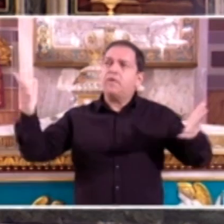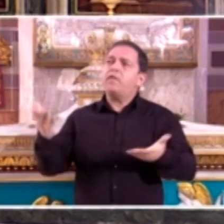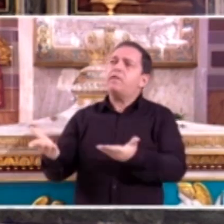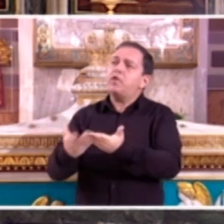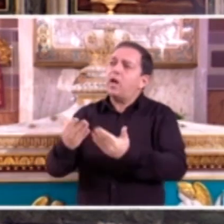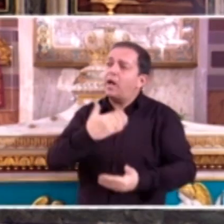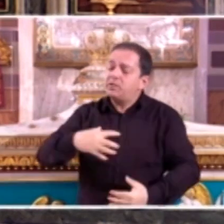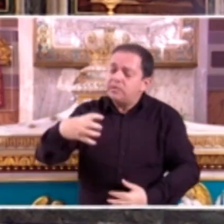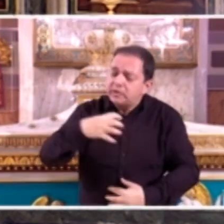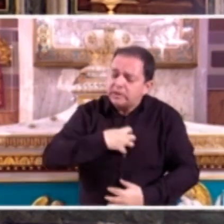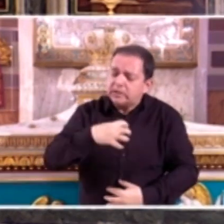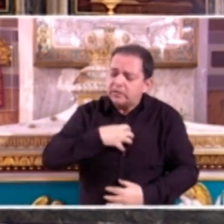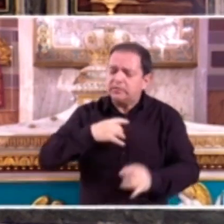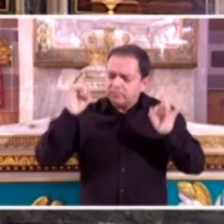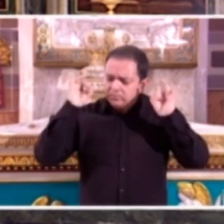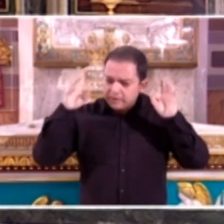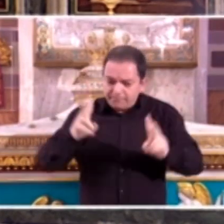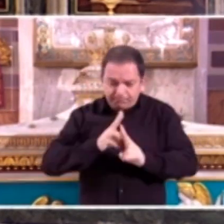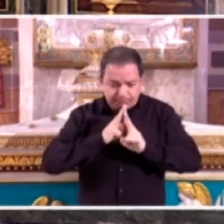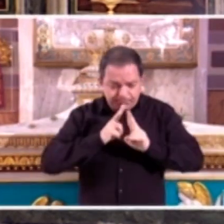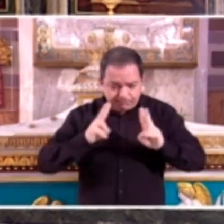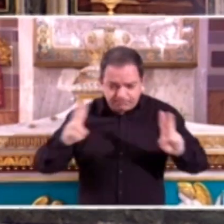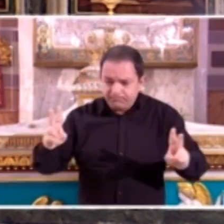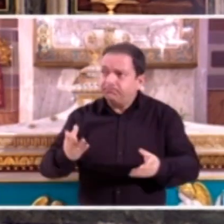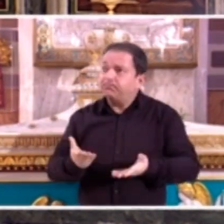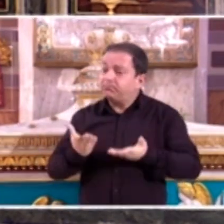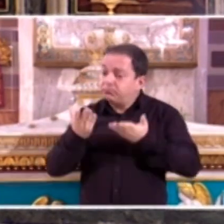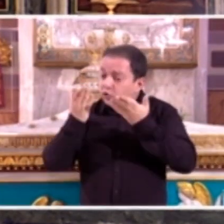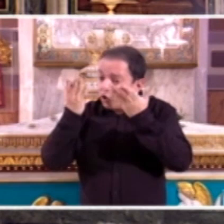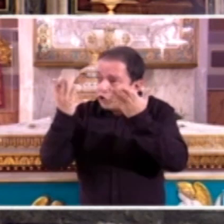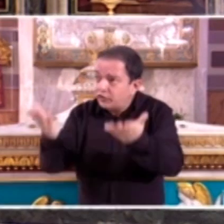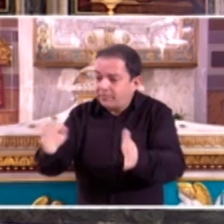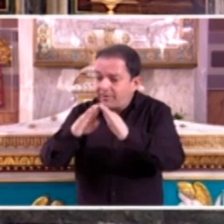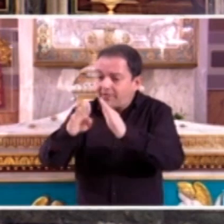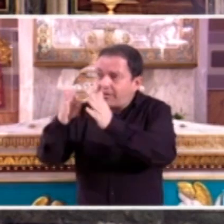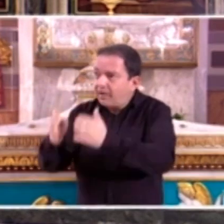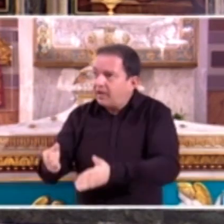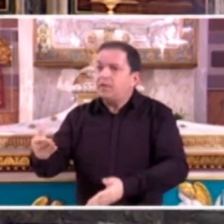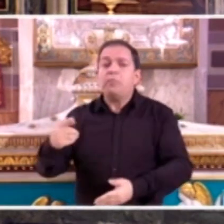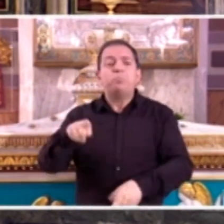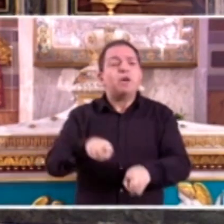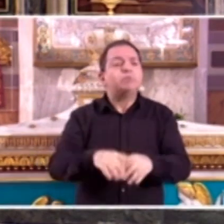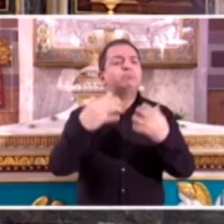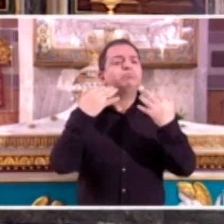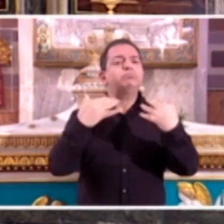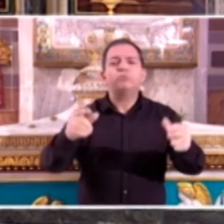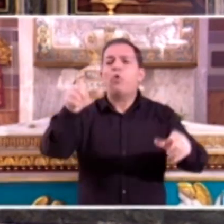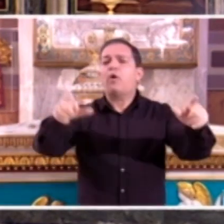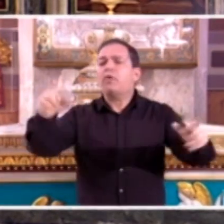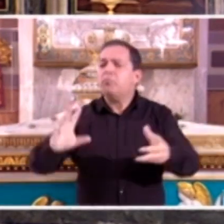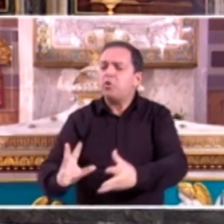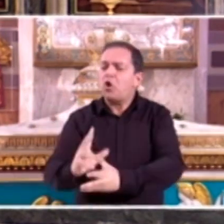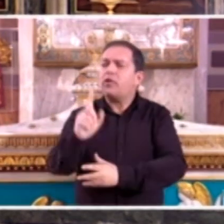ανένοχον και ακατάκριτον την παράστασιν του Αγίου σου θυσιαστηρίου. Χάρισε δε ο Θεός και τη συνευχομένη ημών,